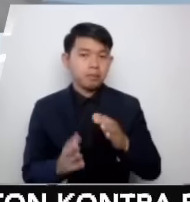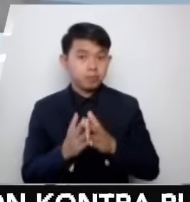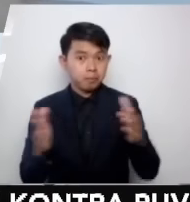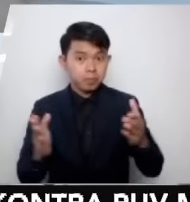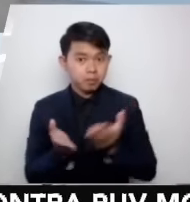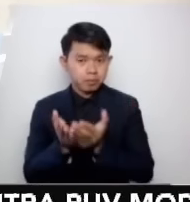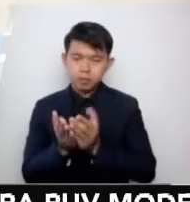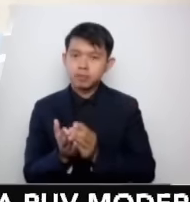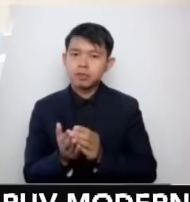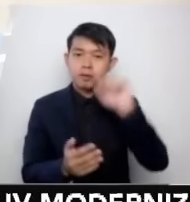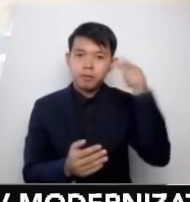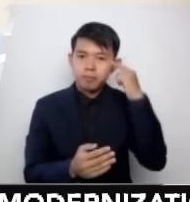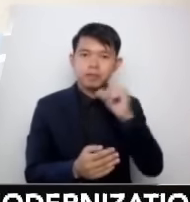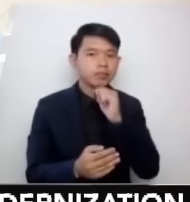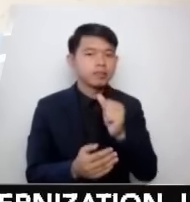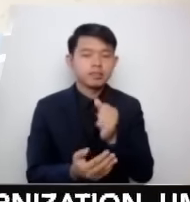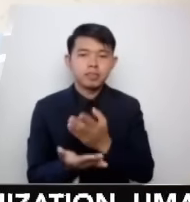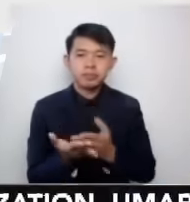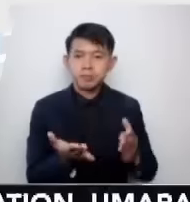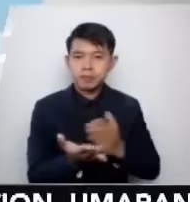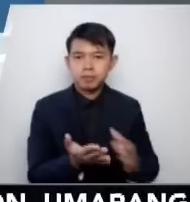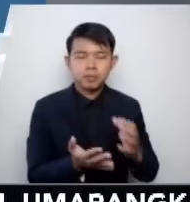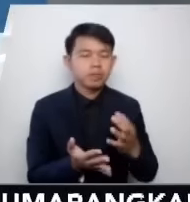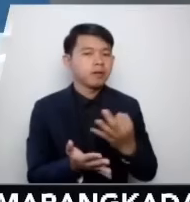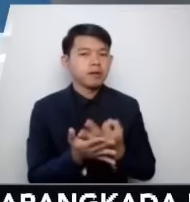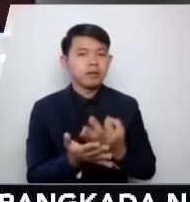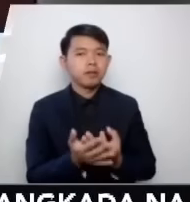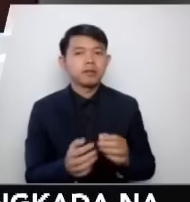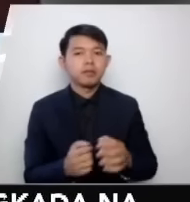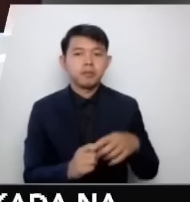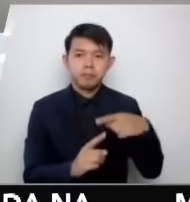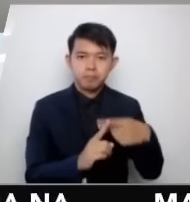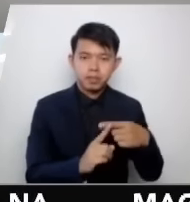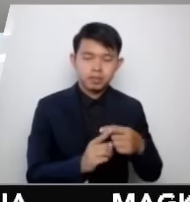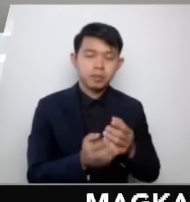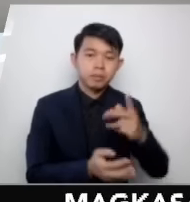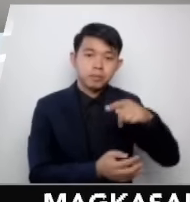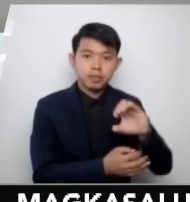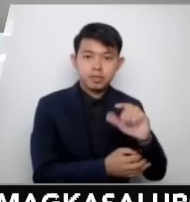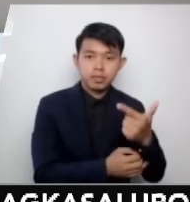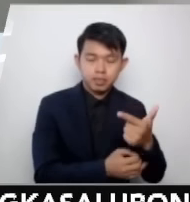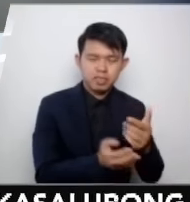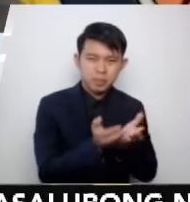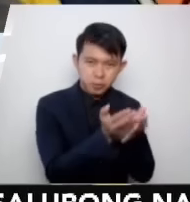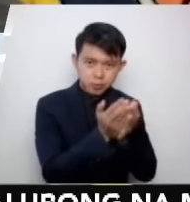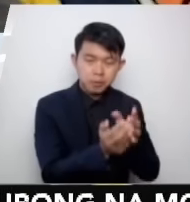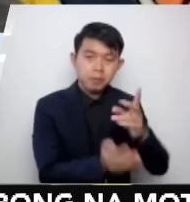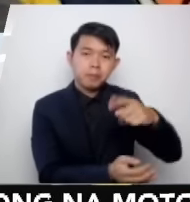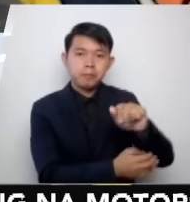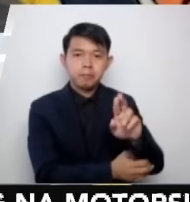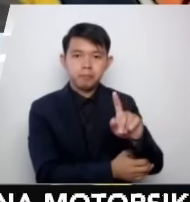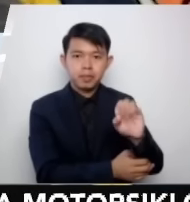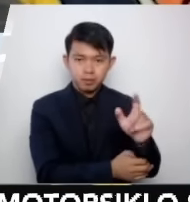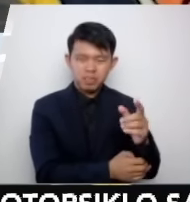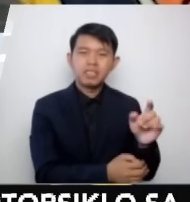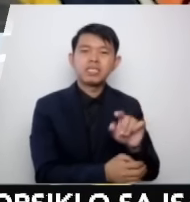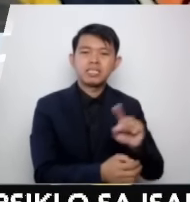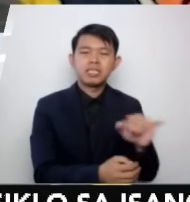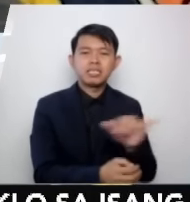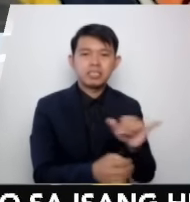ang BRP Bagakay at isa pang Coast Guard patrol ship na binanggari ng China sa Eskoda noong August 19. May kakayahan naman yung mga